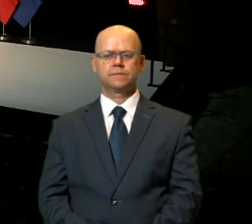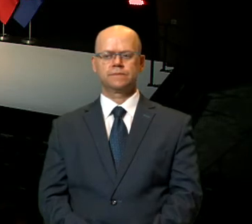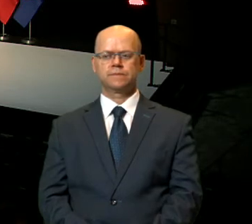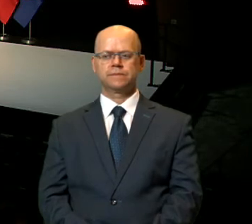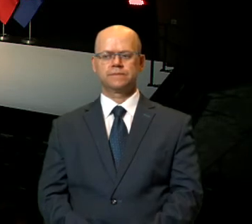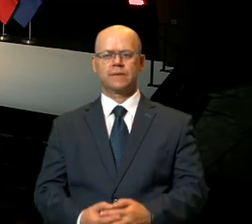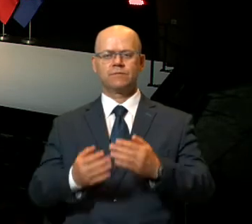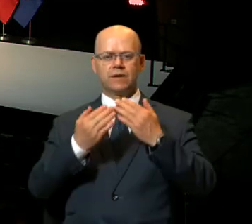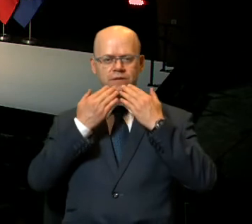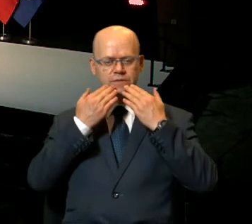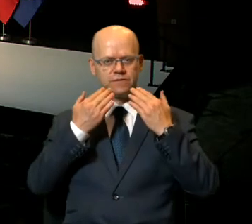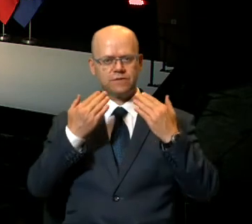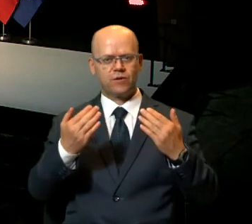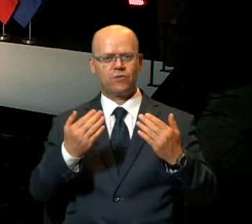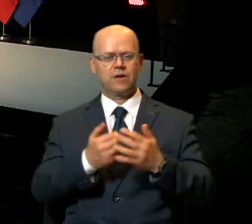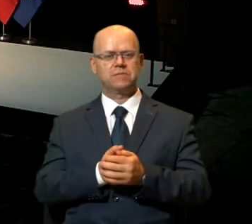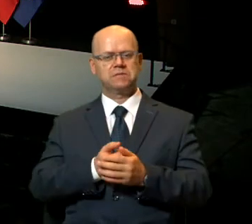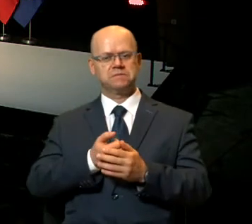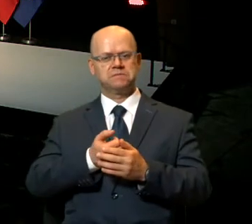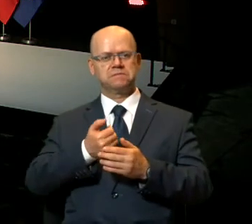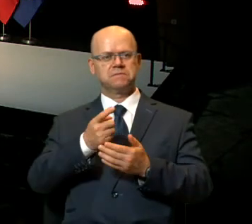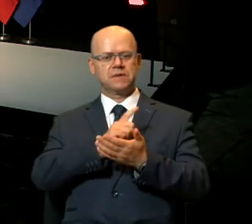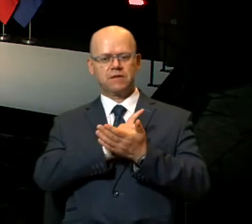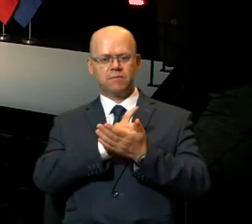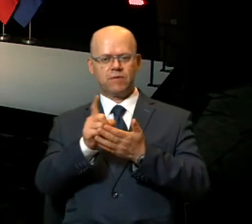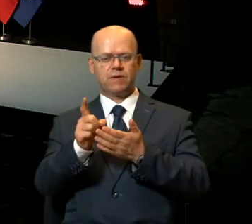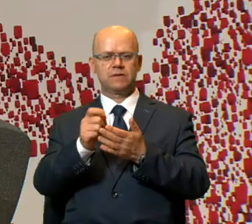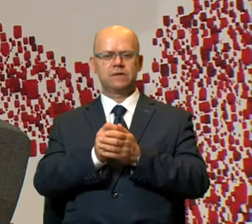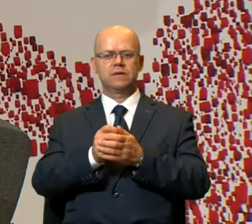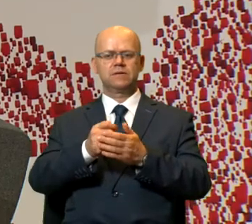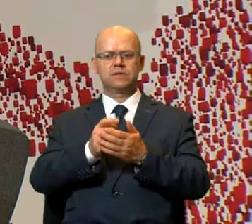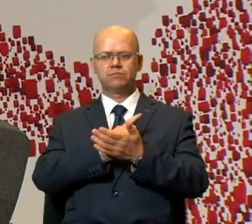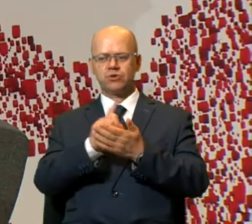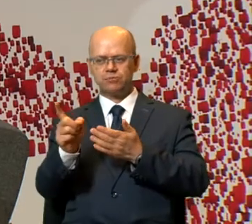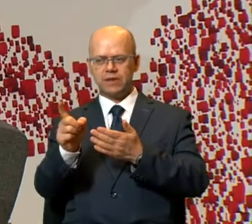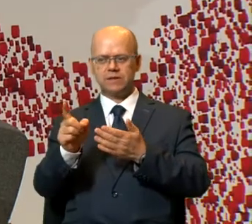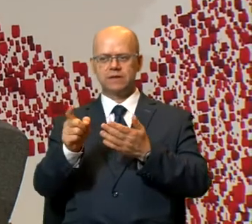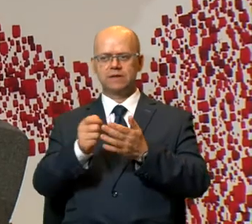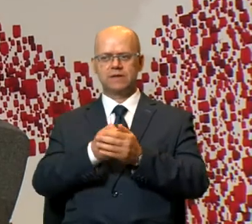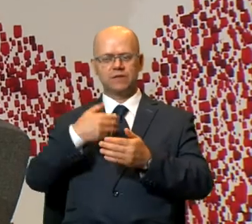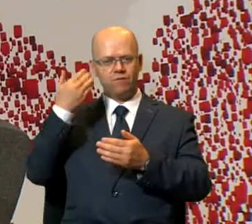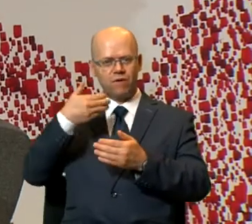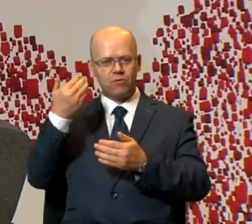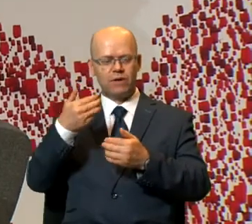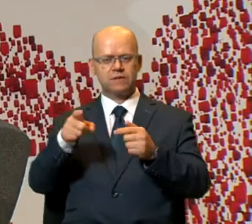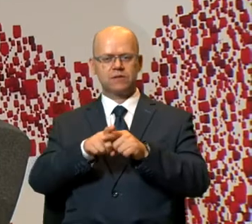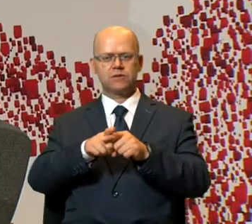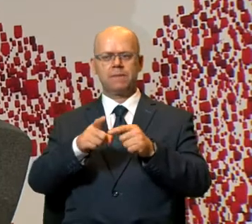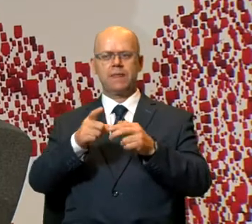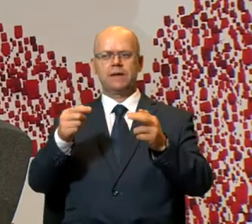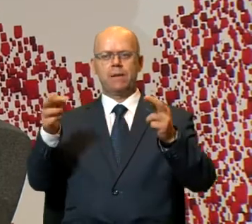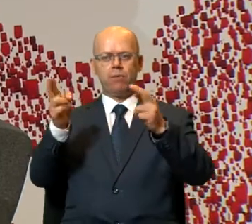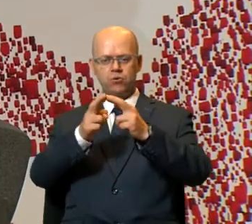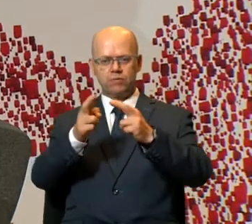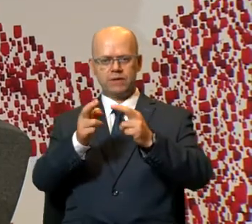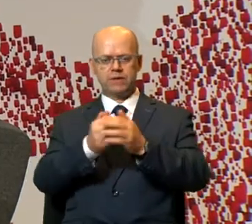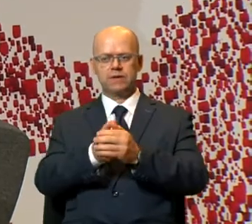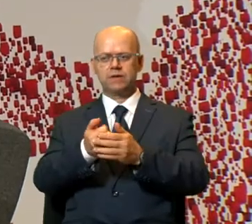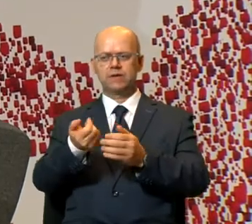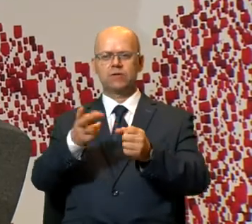Bardzo dziękujemy za to intensywne wprowadzenie nie tylko w przyspieszenie i wyobcowanie, ale także w rezonans. Trzy tematy, które